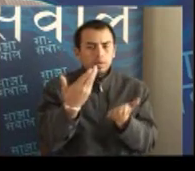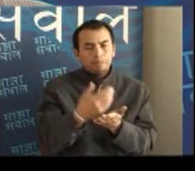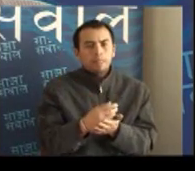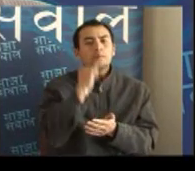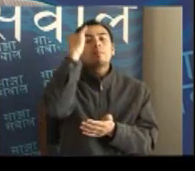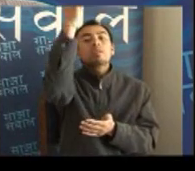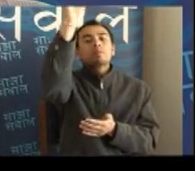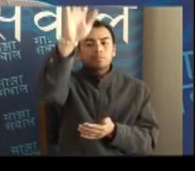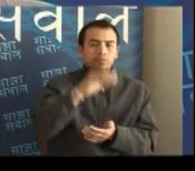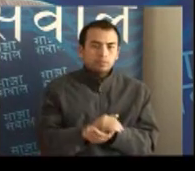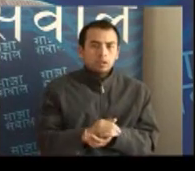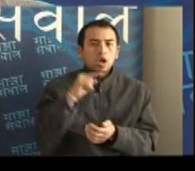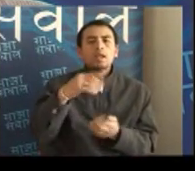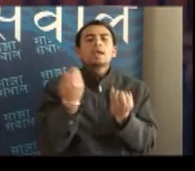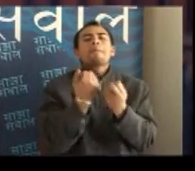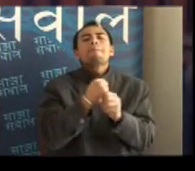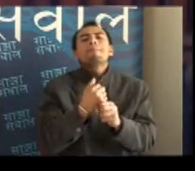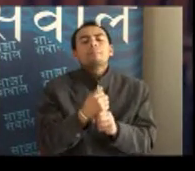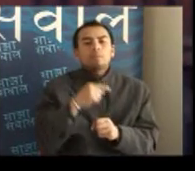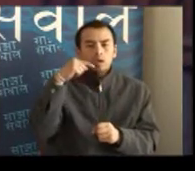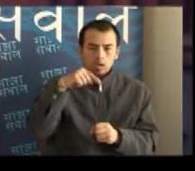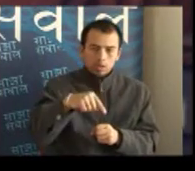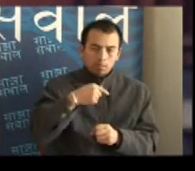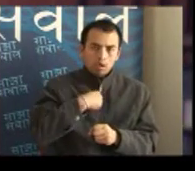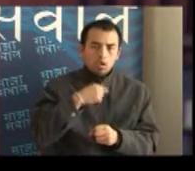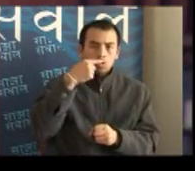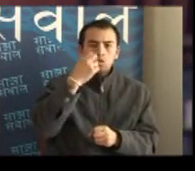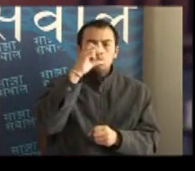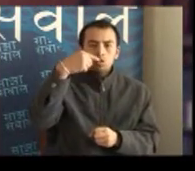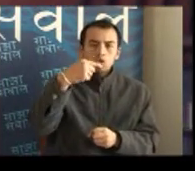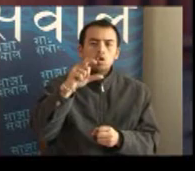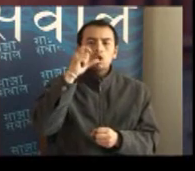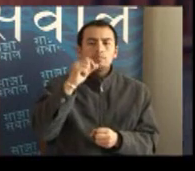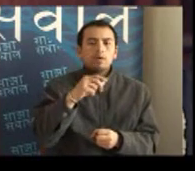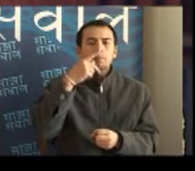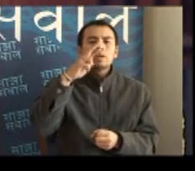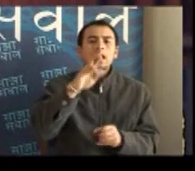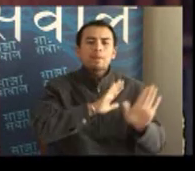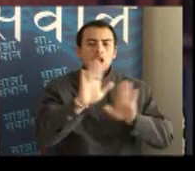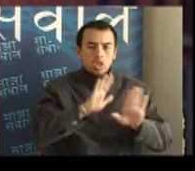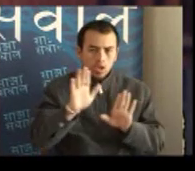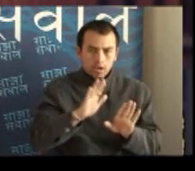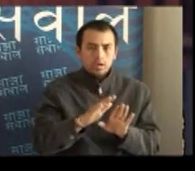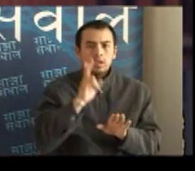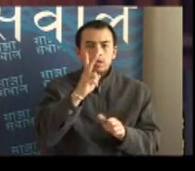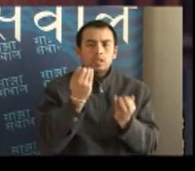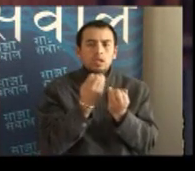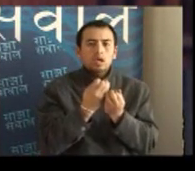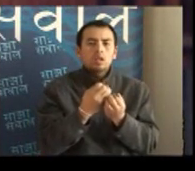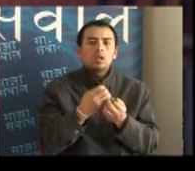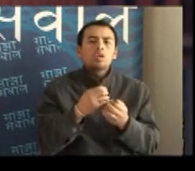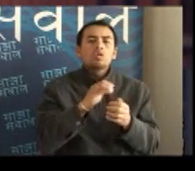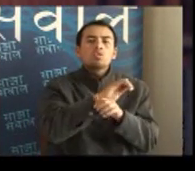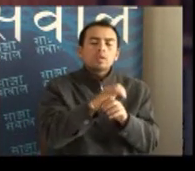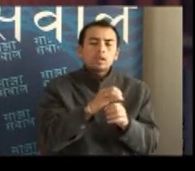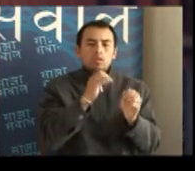हुनुहुन्छ, अहिले के गर्दै हुनुहुन्छ सुनिताजी? अहिले म एउटा नोदन क्लब भन्ने संस्थामा पिआर म्यानेजर, अनि त्यस्तै गरेर काउन्सिलिङ पनि गर्छु, र